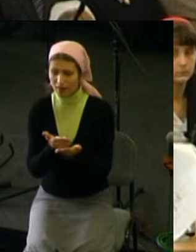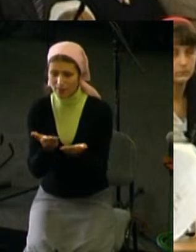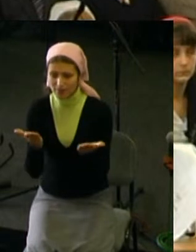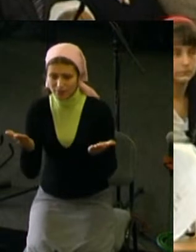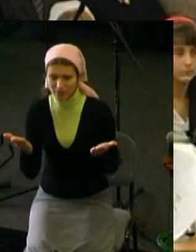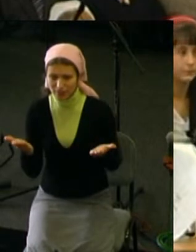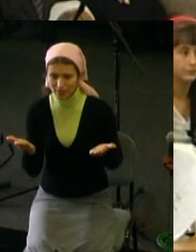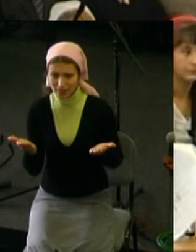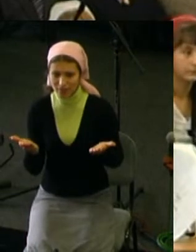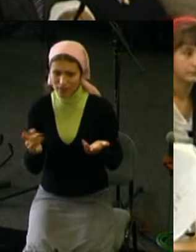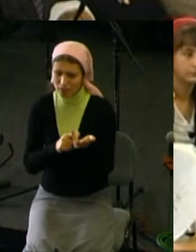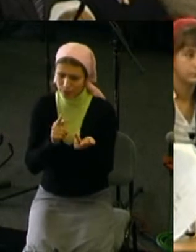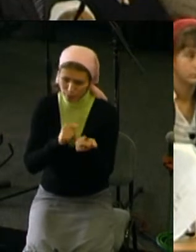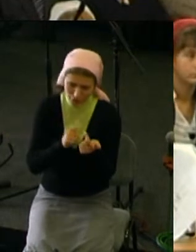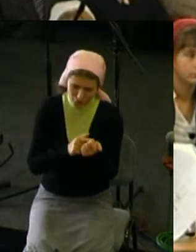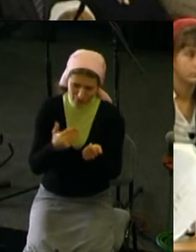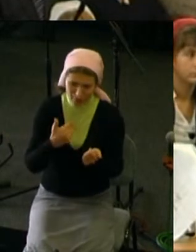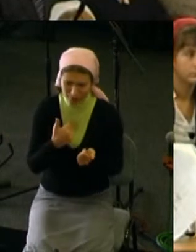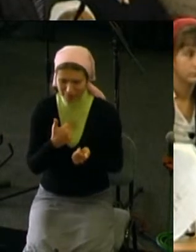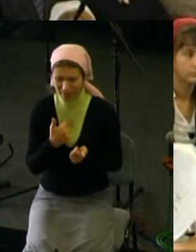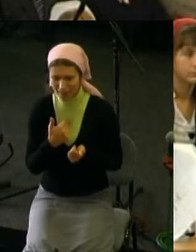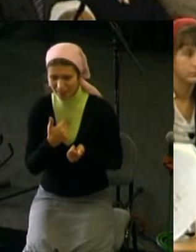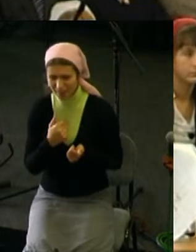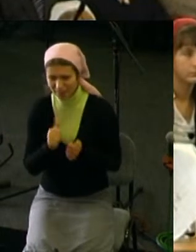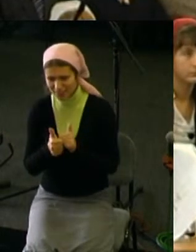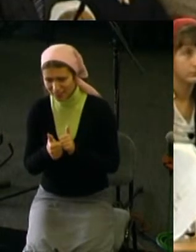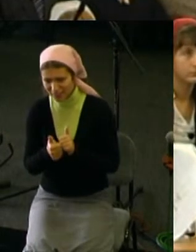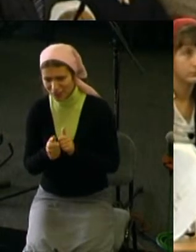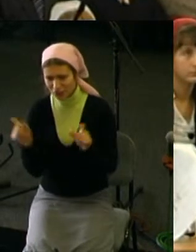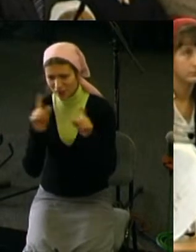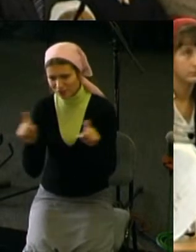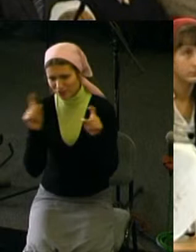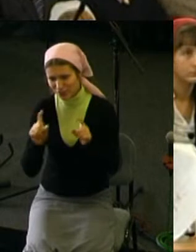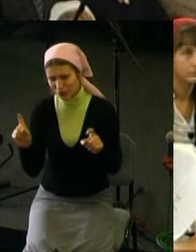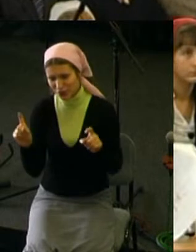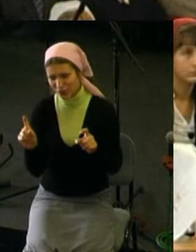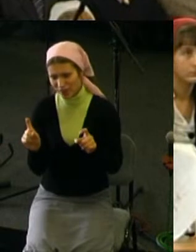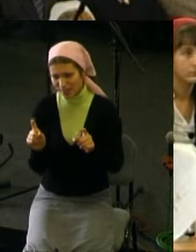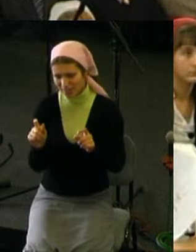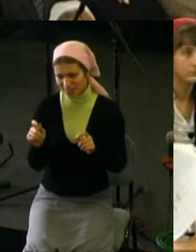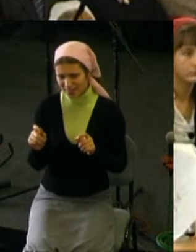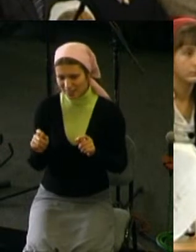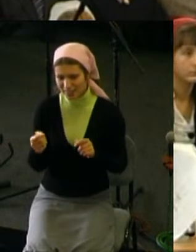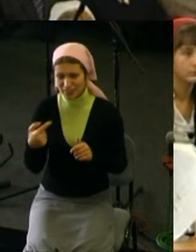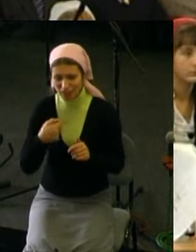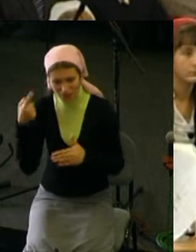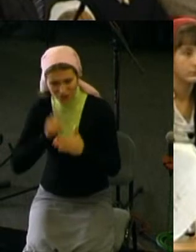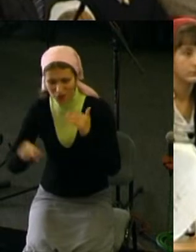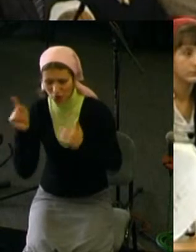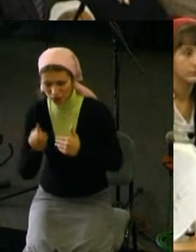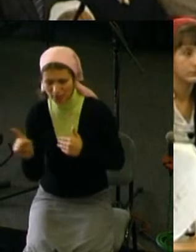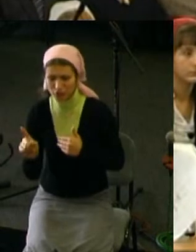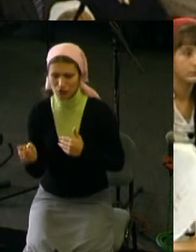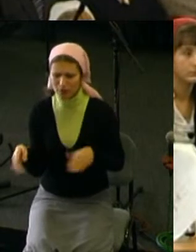не порахуйте якогось такого що я в недільній школі або вчити Просто я віру в те